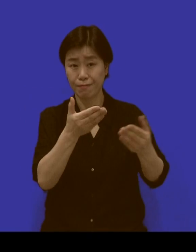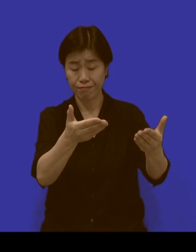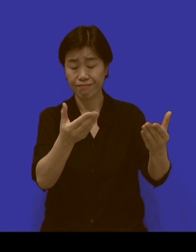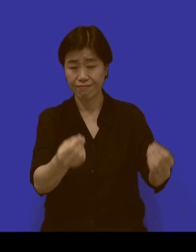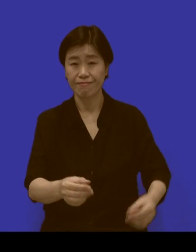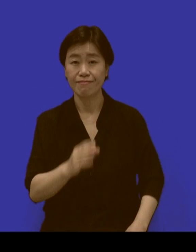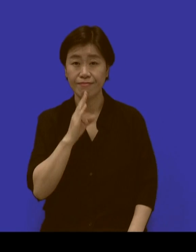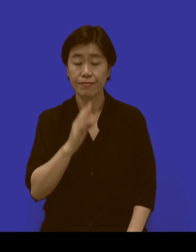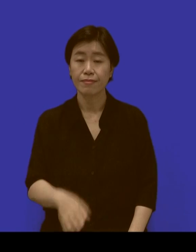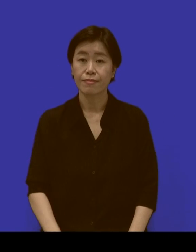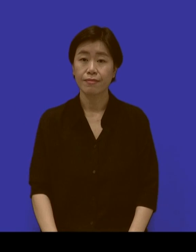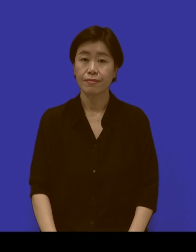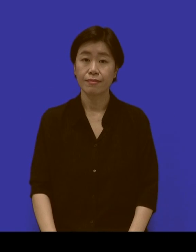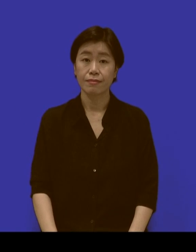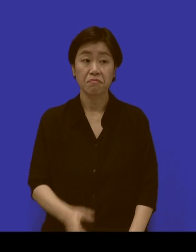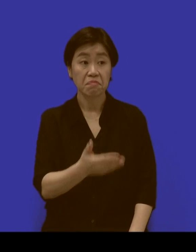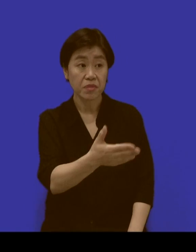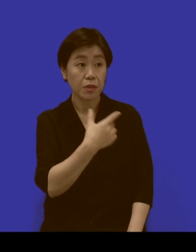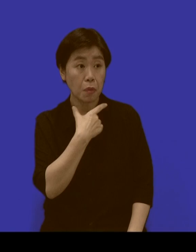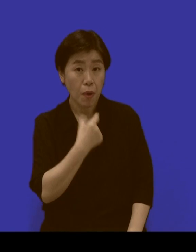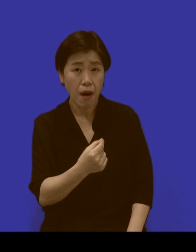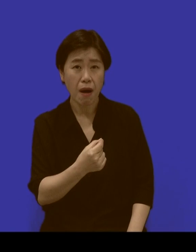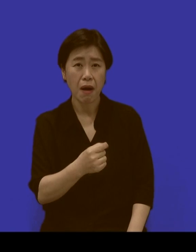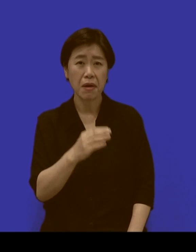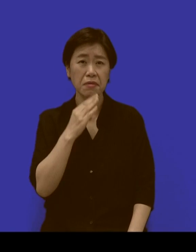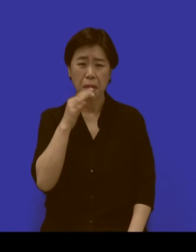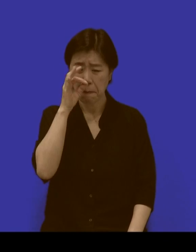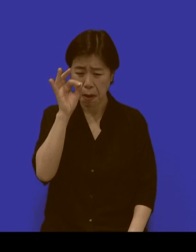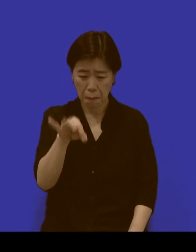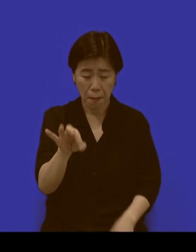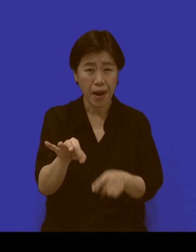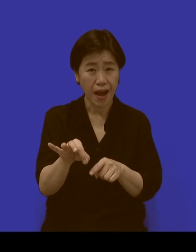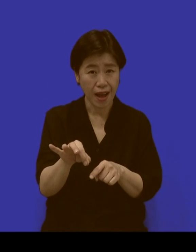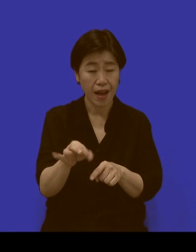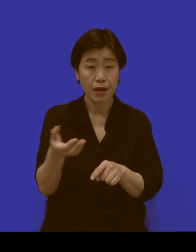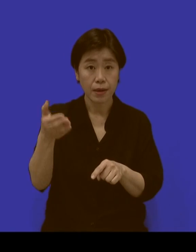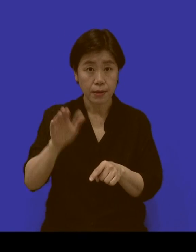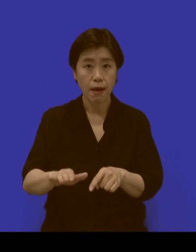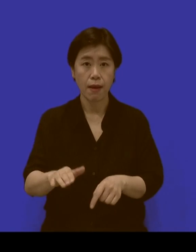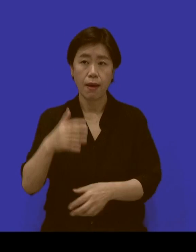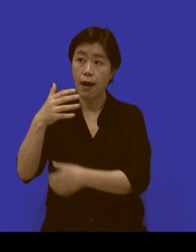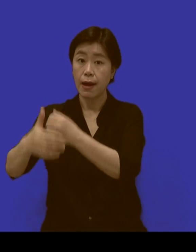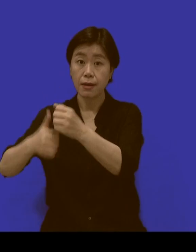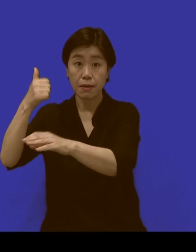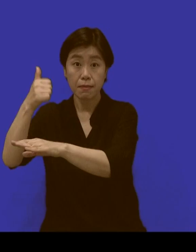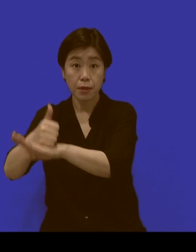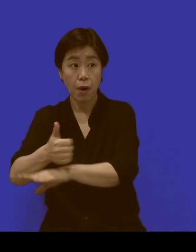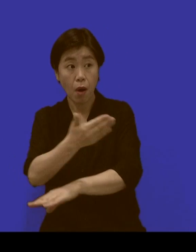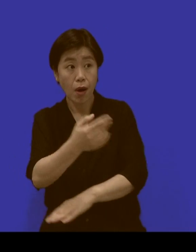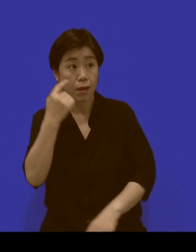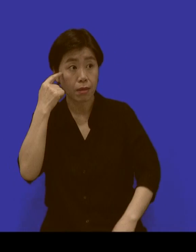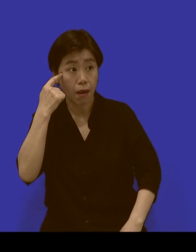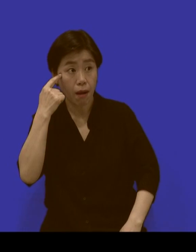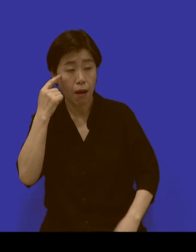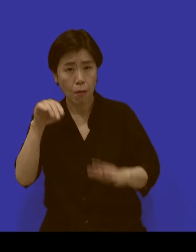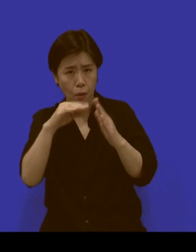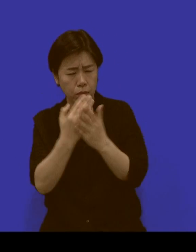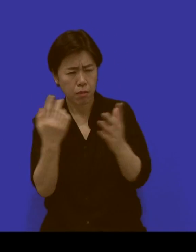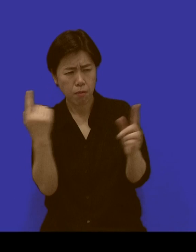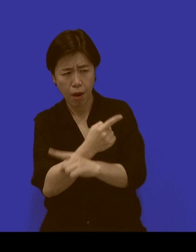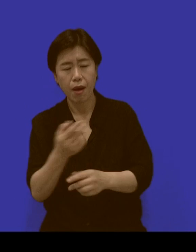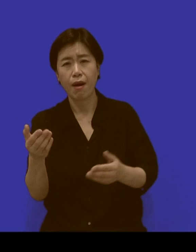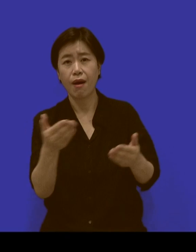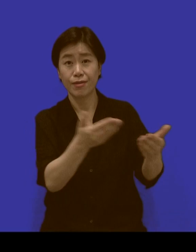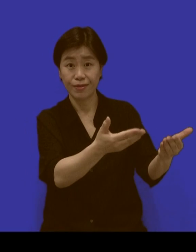내가 원하는 건 막내 아들의 장난감 정도였는데 하나님은 나의 가치관 자체를 변화시키신 거니까 그 맞습니다. 이후로는 그 장난감이 하나도 두누지 않게